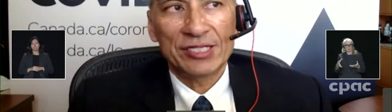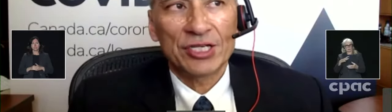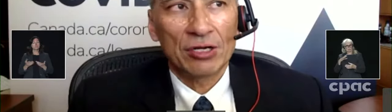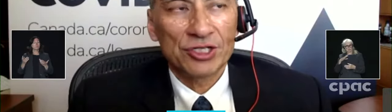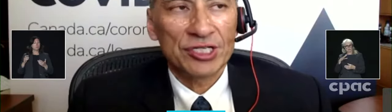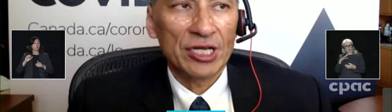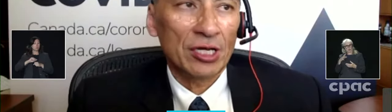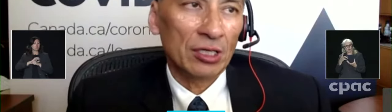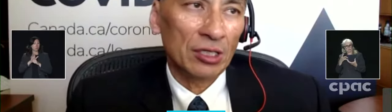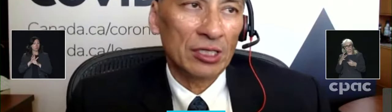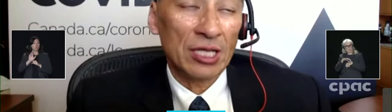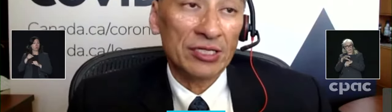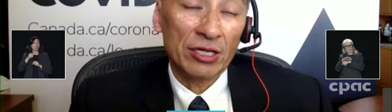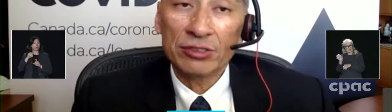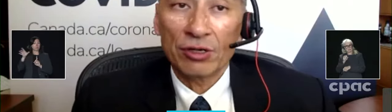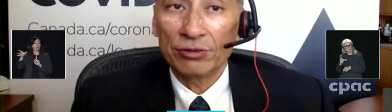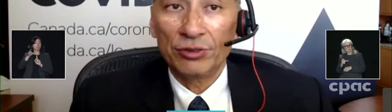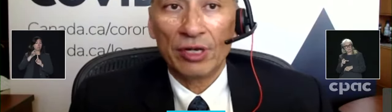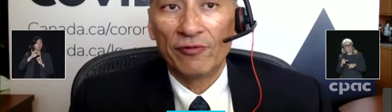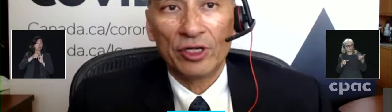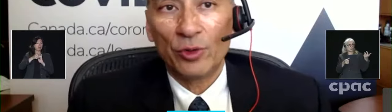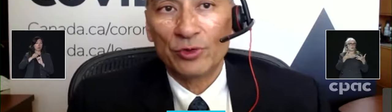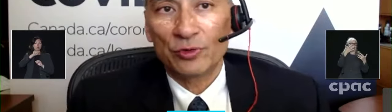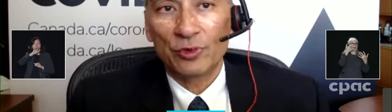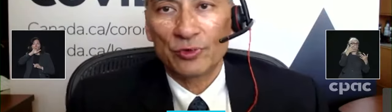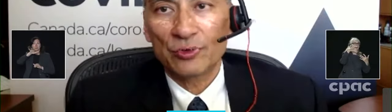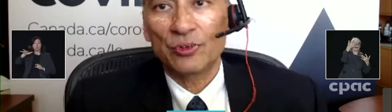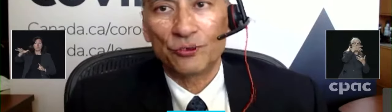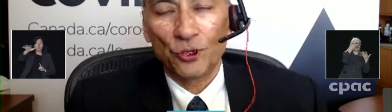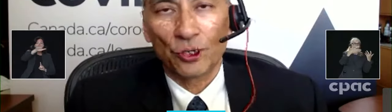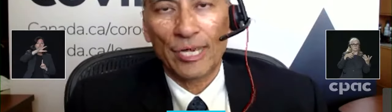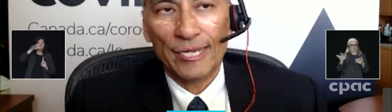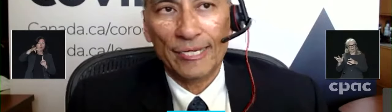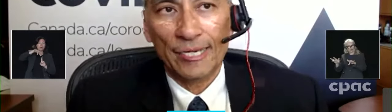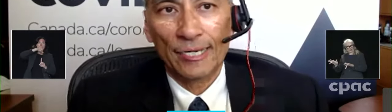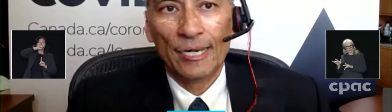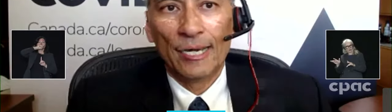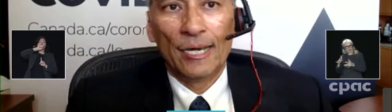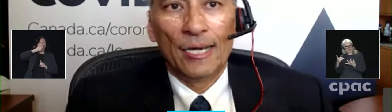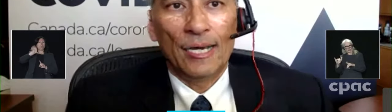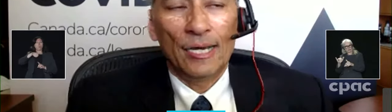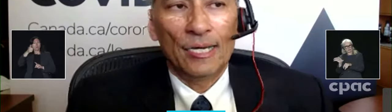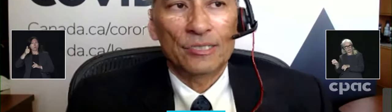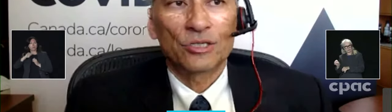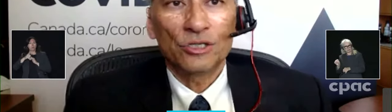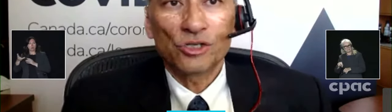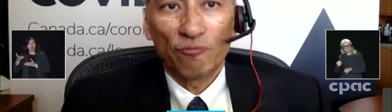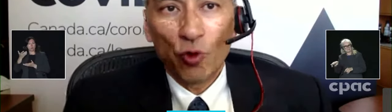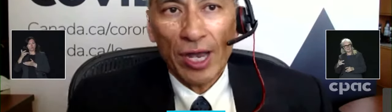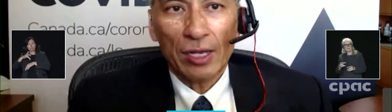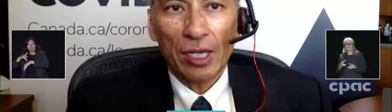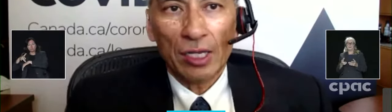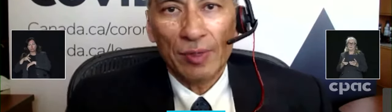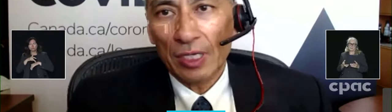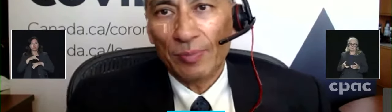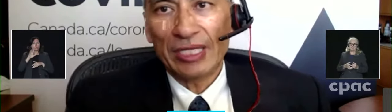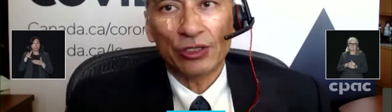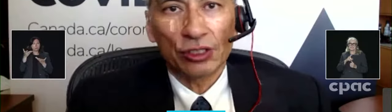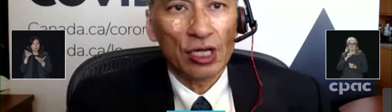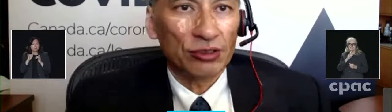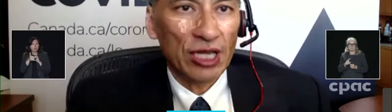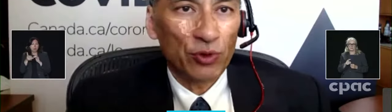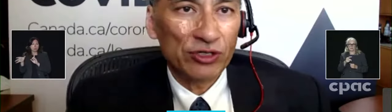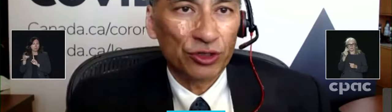OK, merci pour la question. Je sais, la science continue à évoluer, c'est ça, c'est sûr. Et ce que je vois,